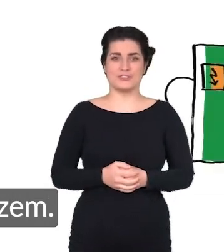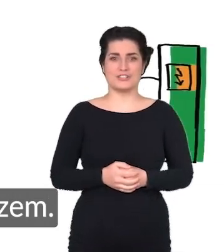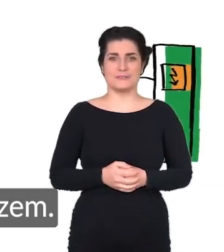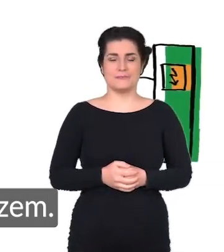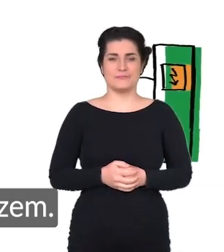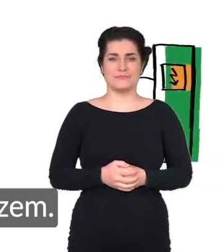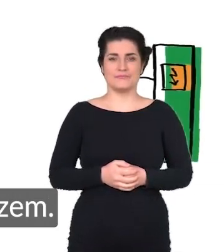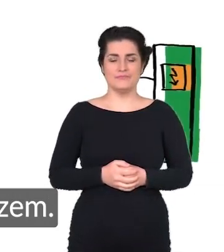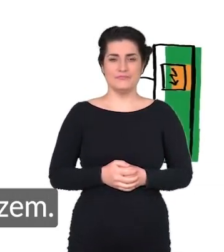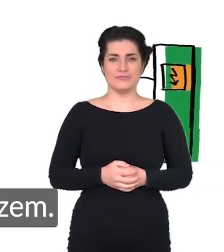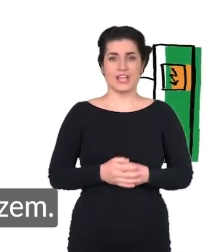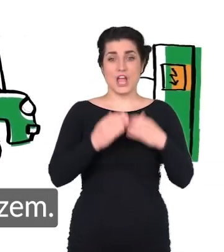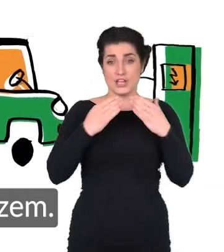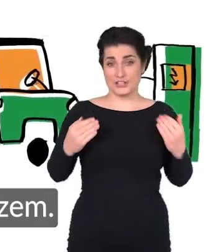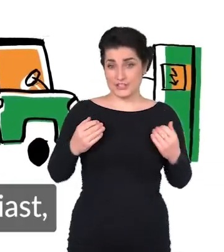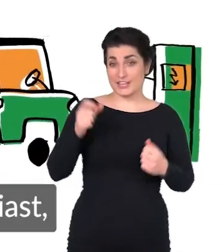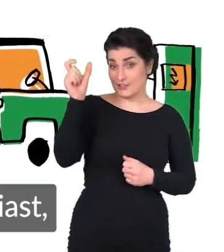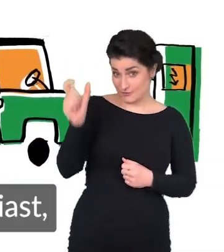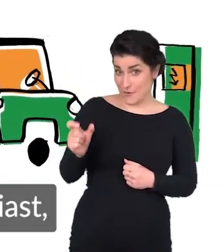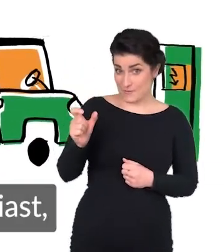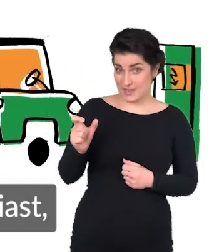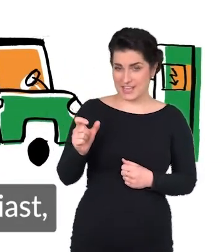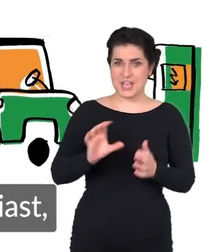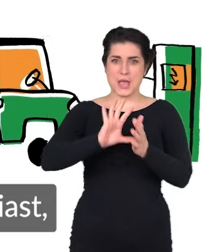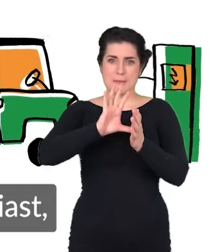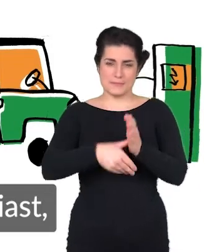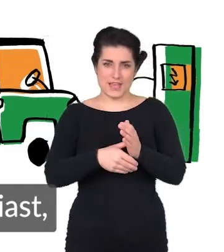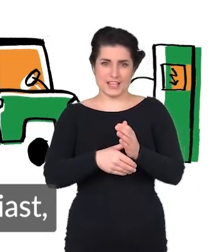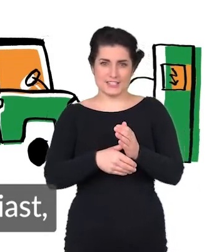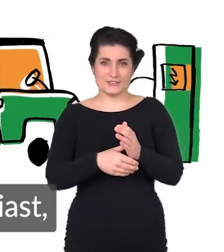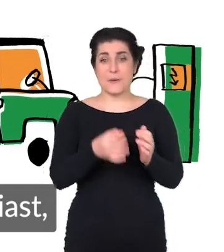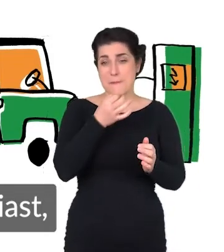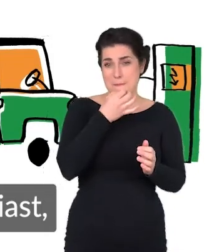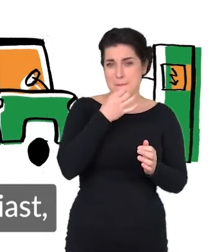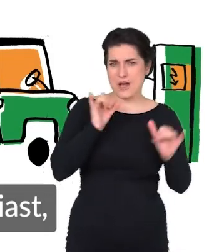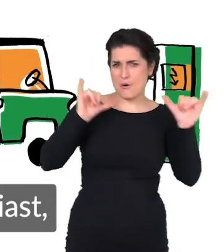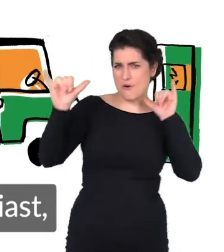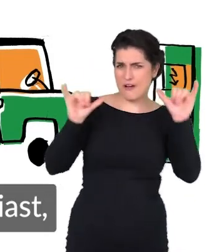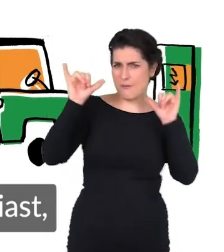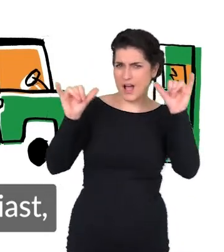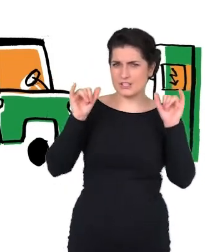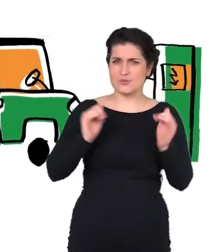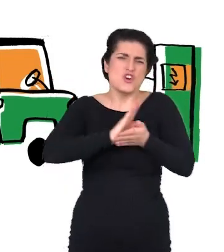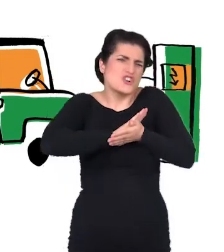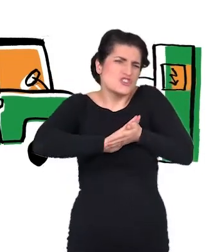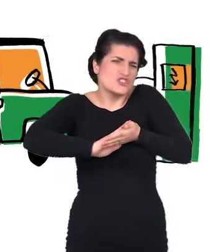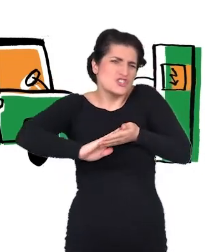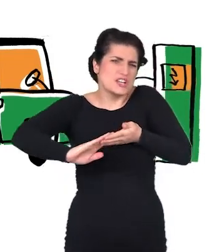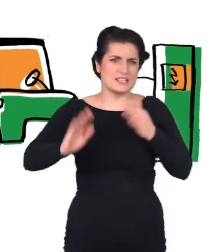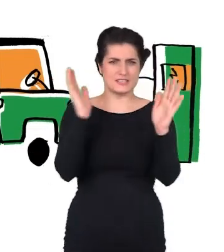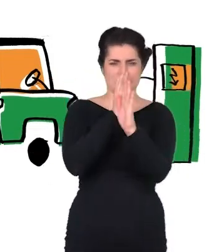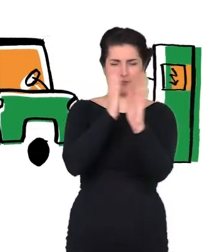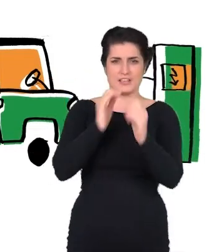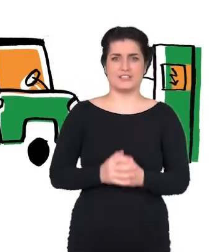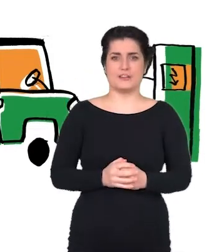można oddychać czystszym powietrzem. Zrównoważony transport proponuje rozwiązania nie tylko dla miast. Obejmuje